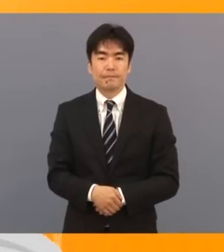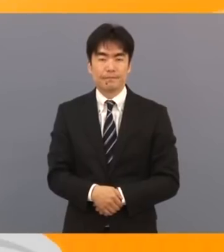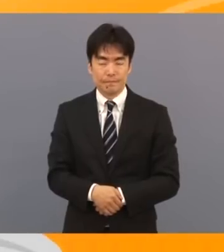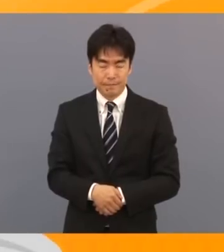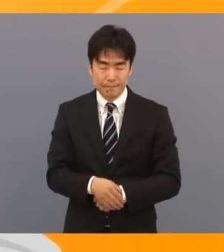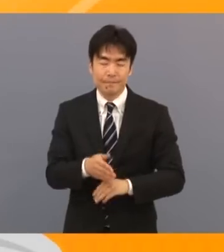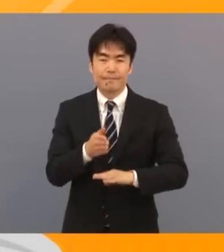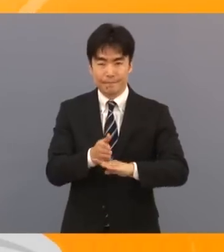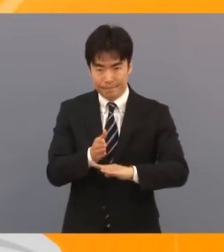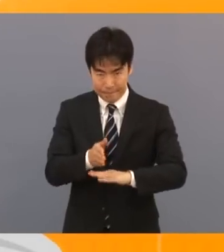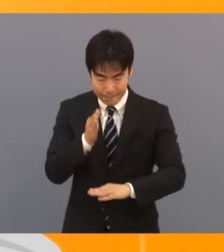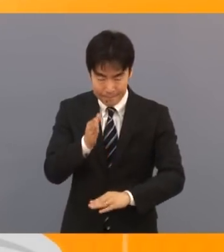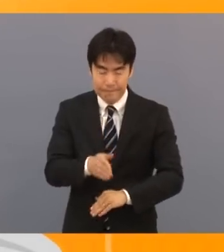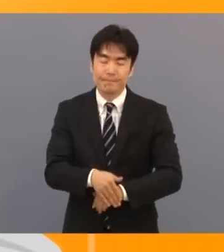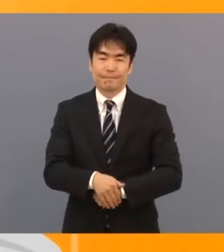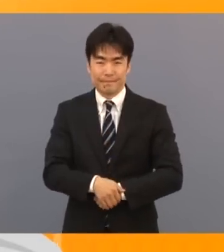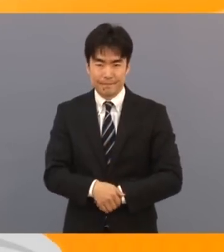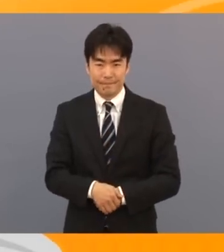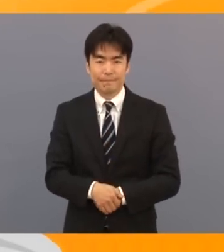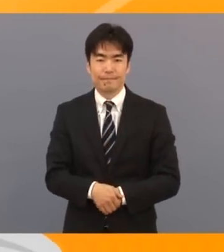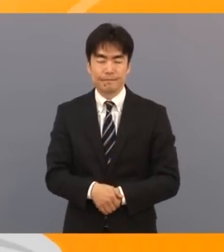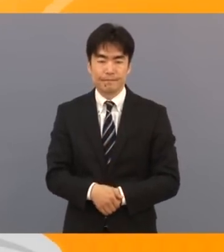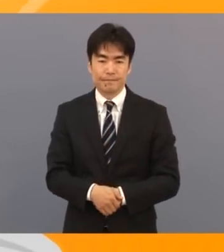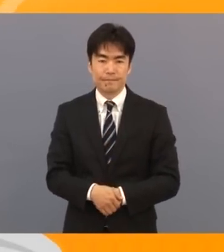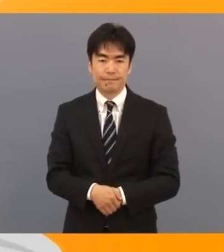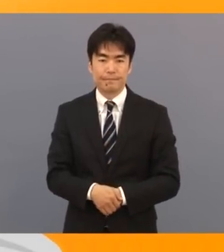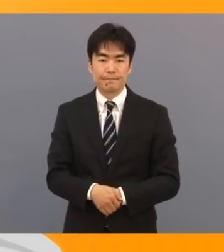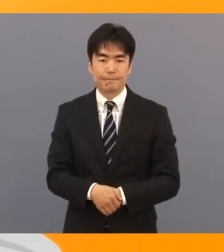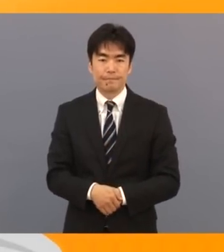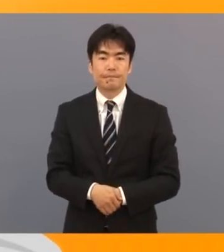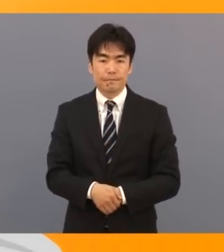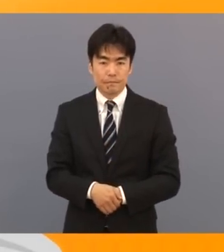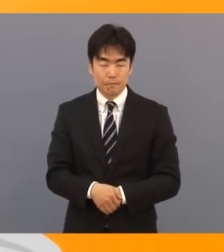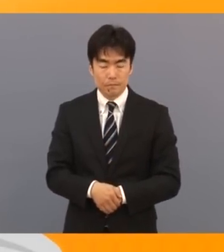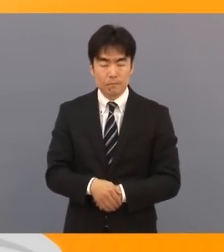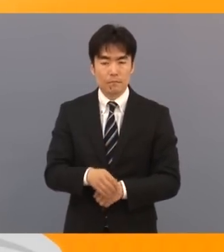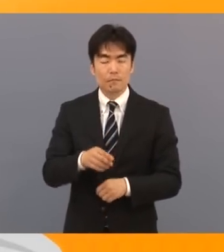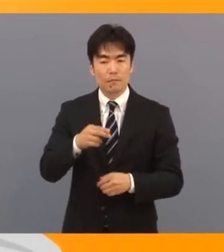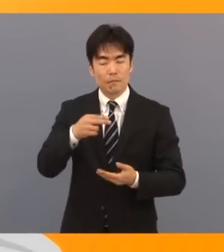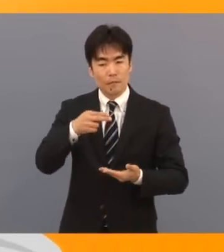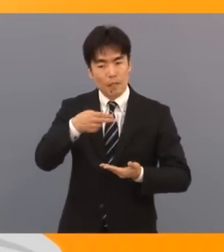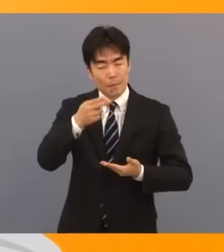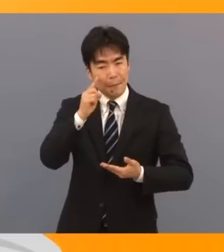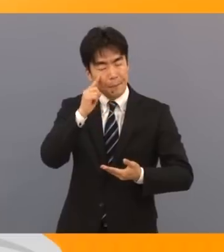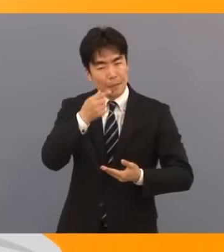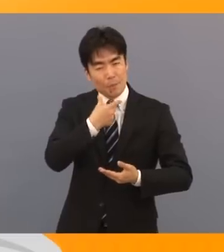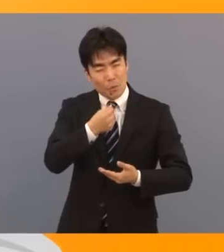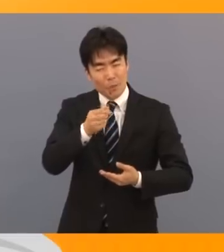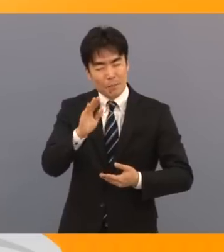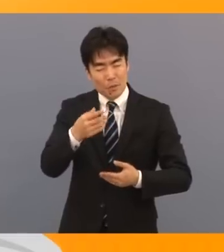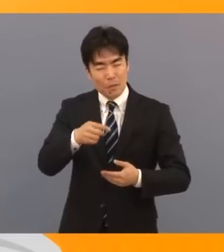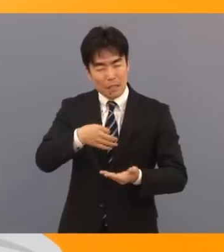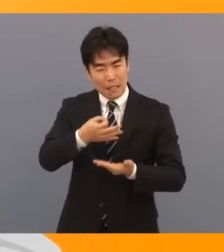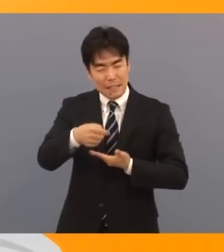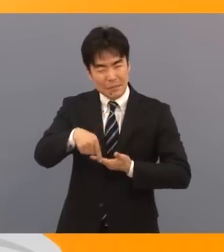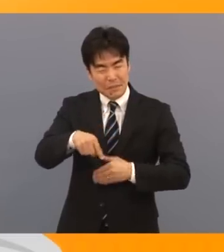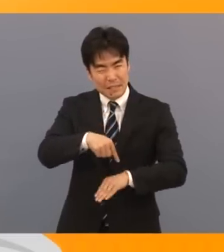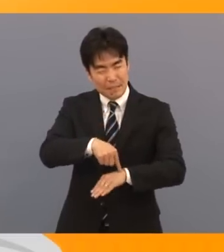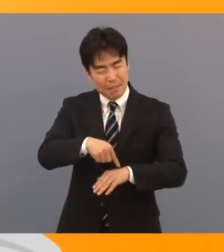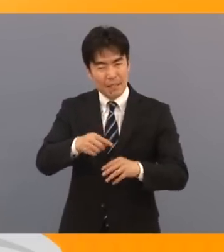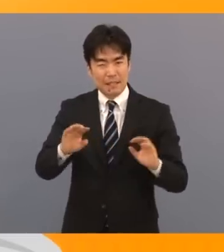えのきやさん、ガヤちゃん、ありがとうございました。一度食べてみたいけれど買いに行く時間がないといった